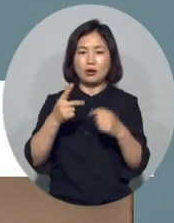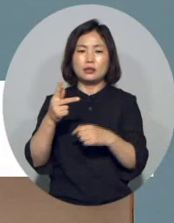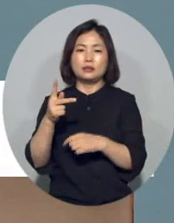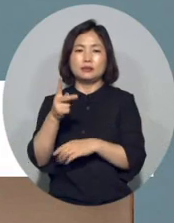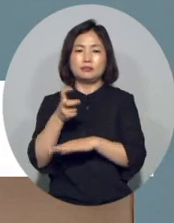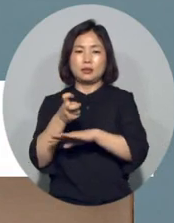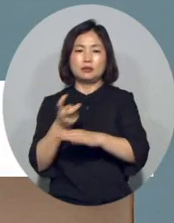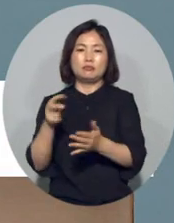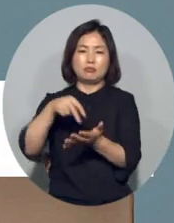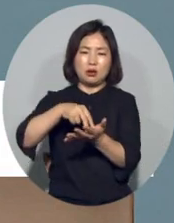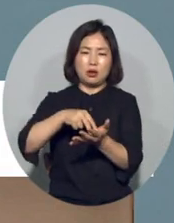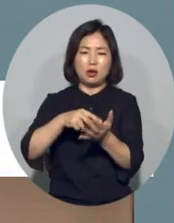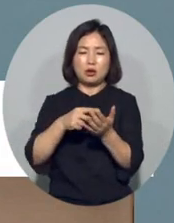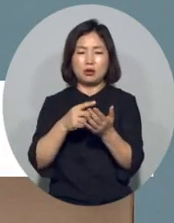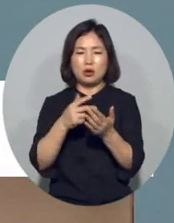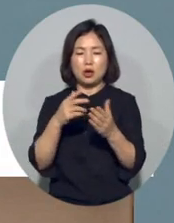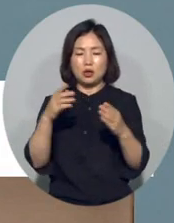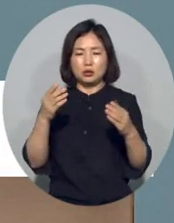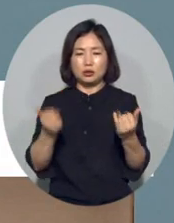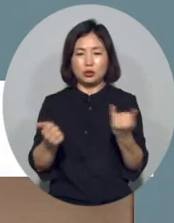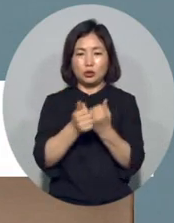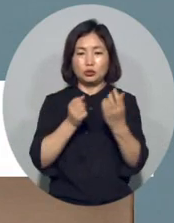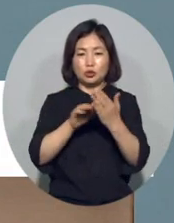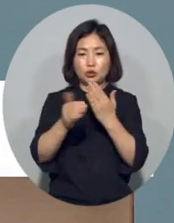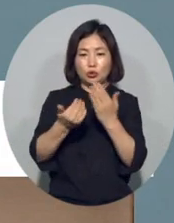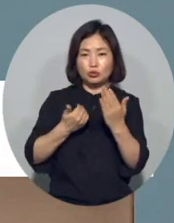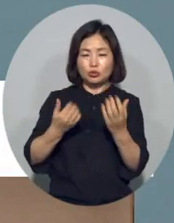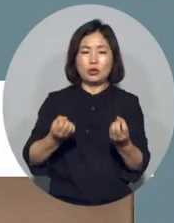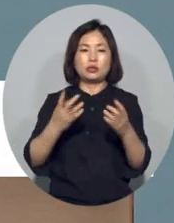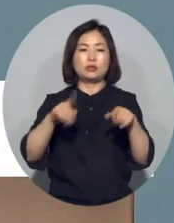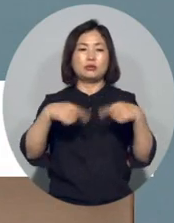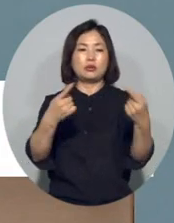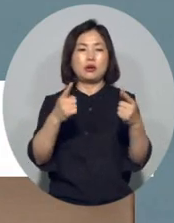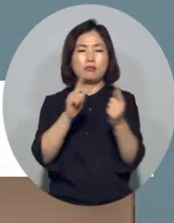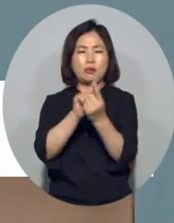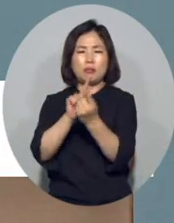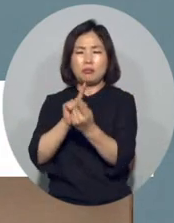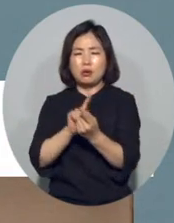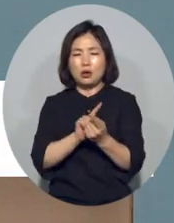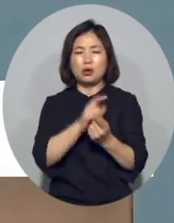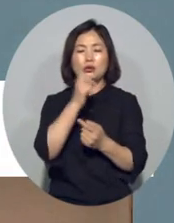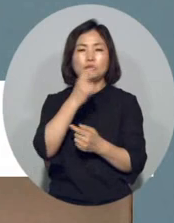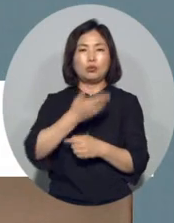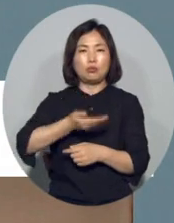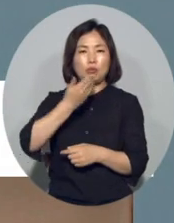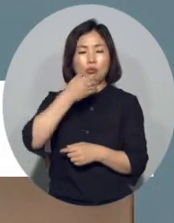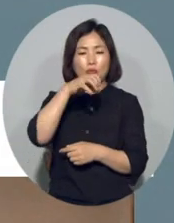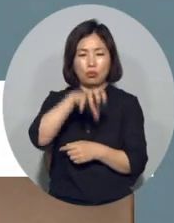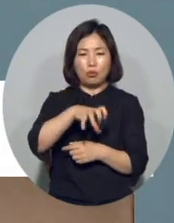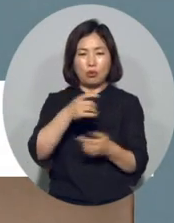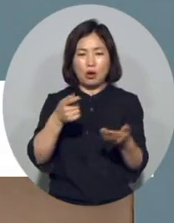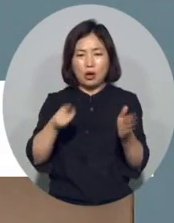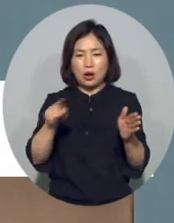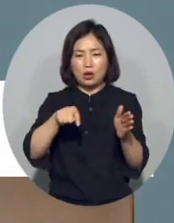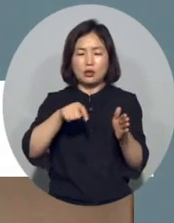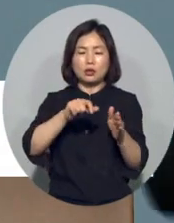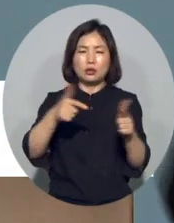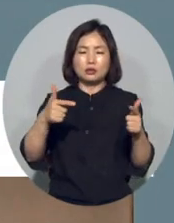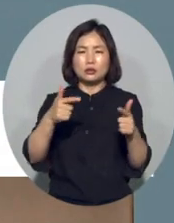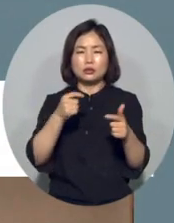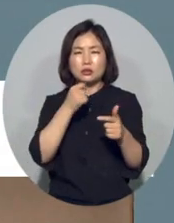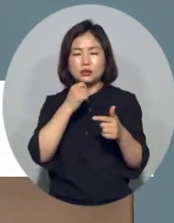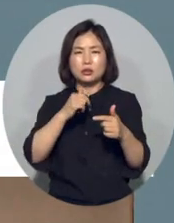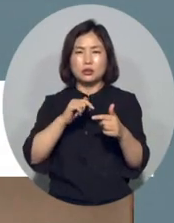버스 동행, 동선, 결혼식 전후 피로연 및 자전 만남뿐만 아니라 식당 내 작은